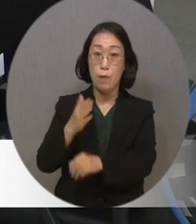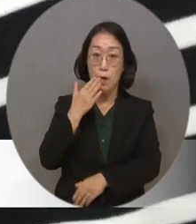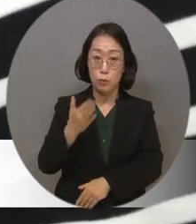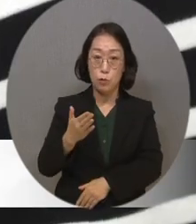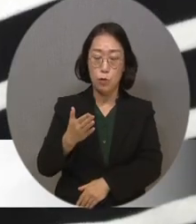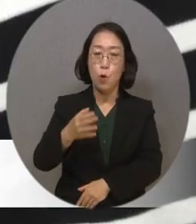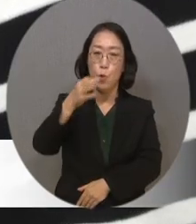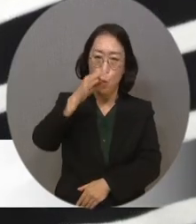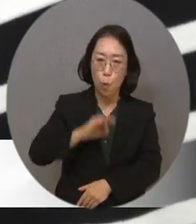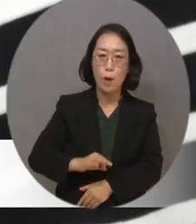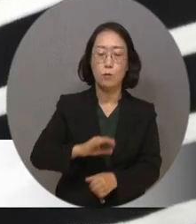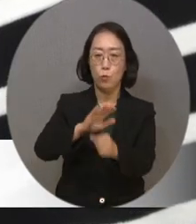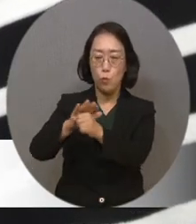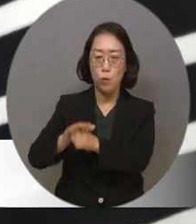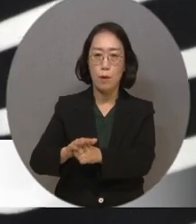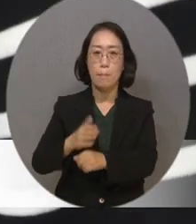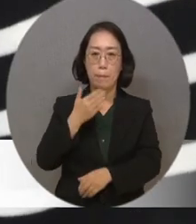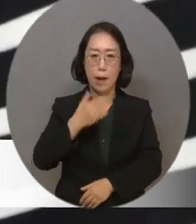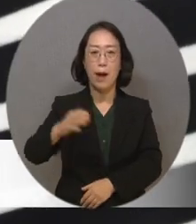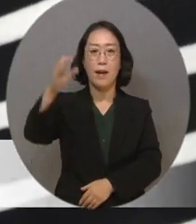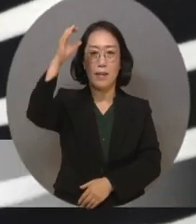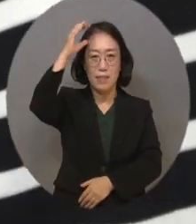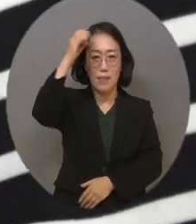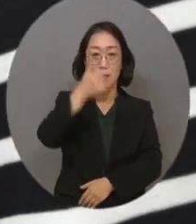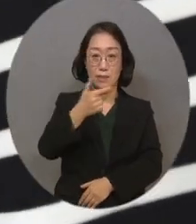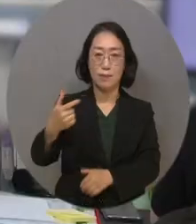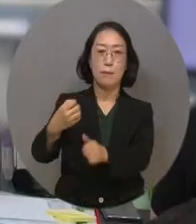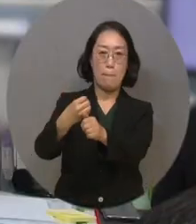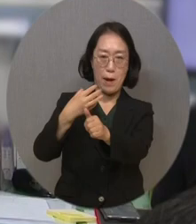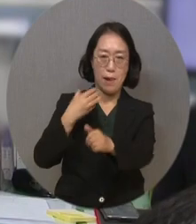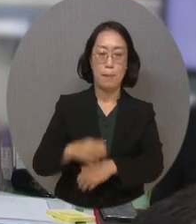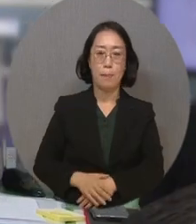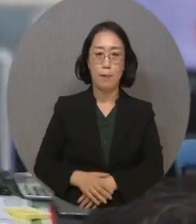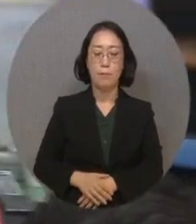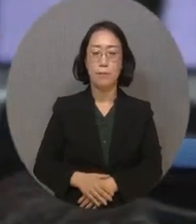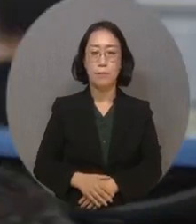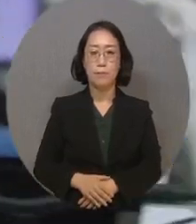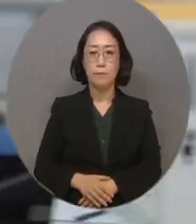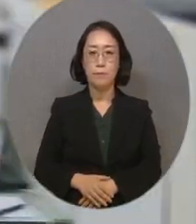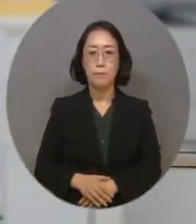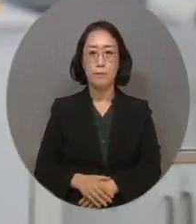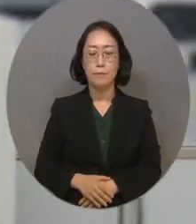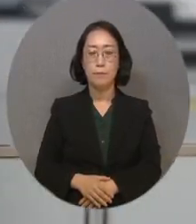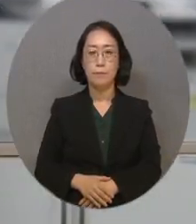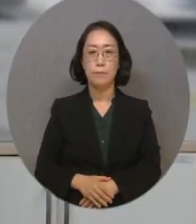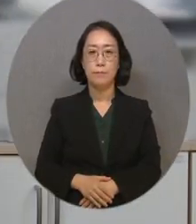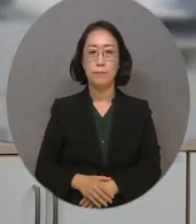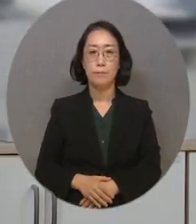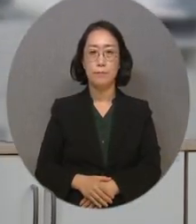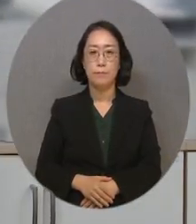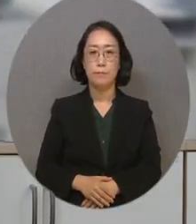효과적 지원이 이루어질 것이라고 기대감을 전했습니다 복지뉴스 이입 니다